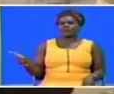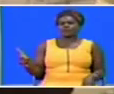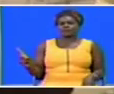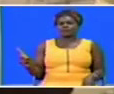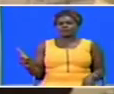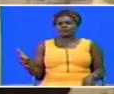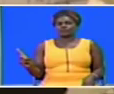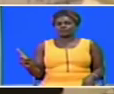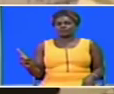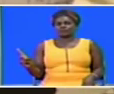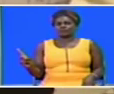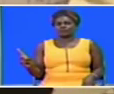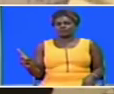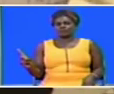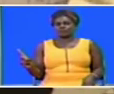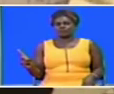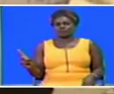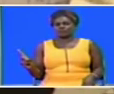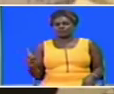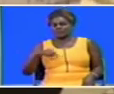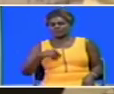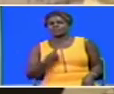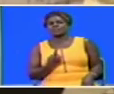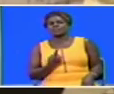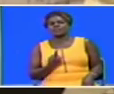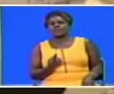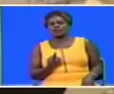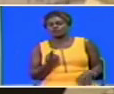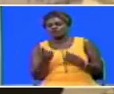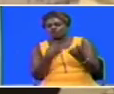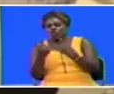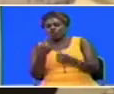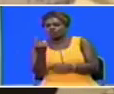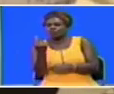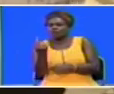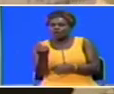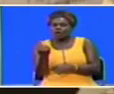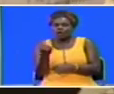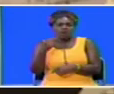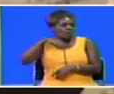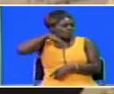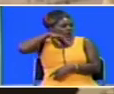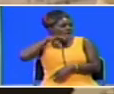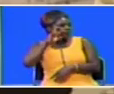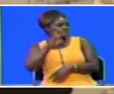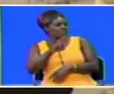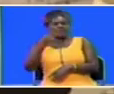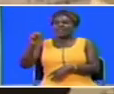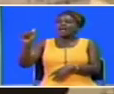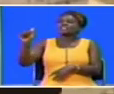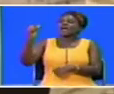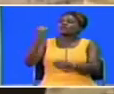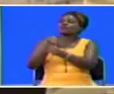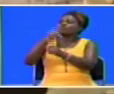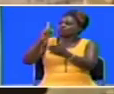Kwetu kukwa ki toa sauti kidogo tu, umbwa kibweka, angalia juu NASA wanafanya nini.